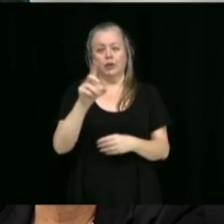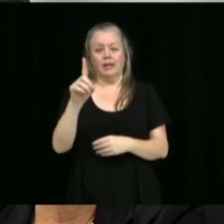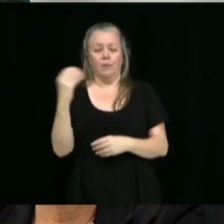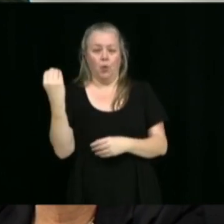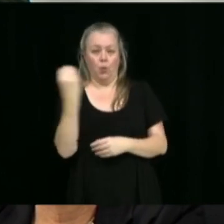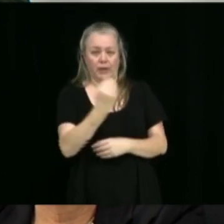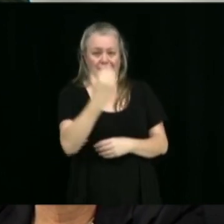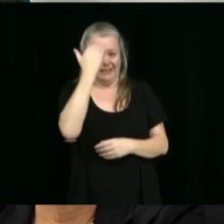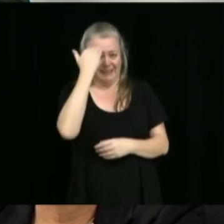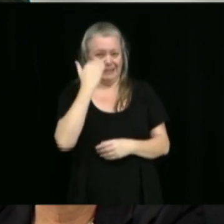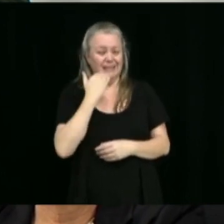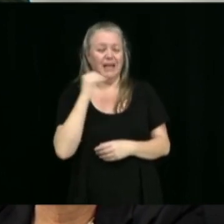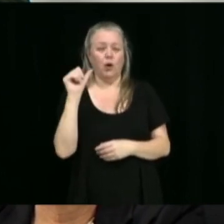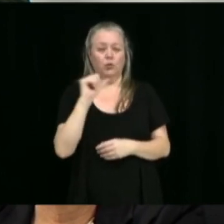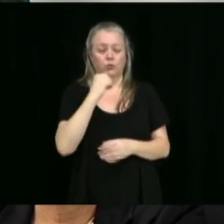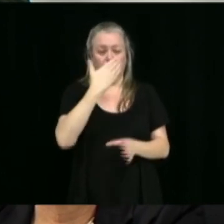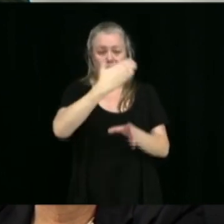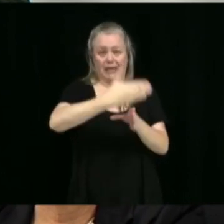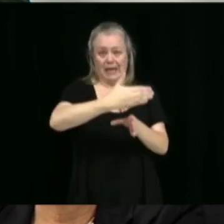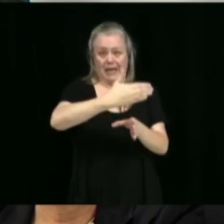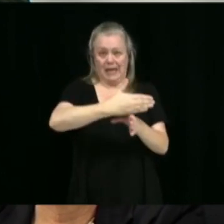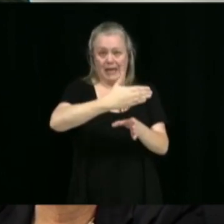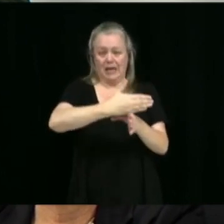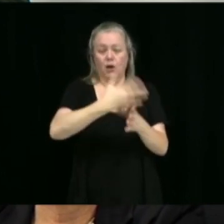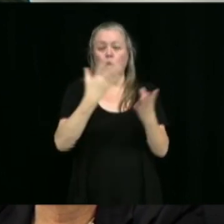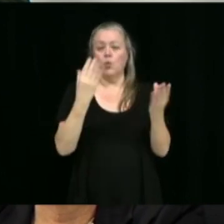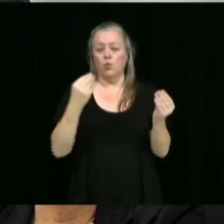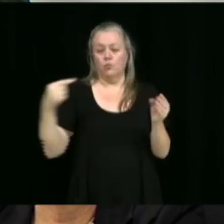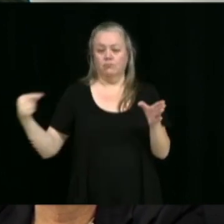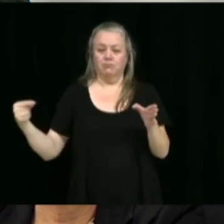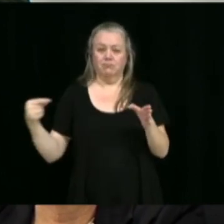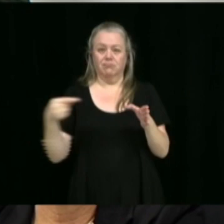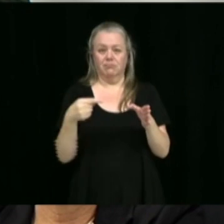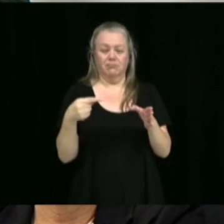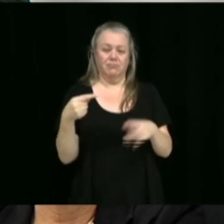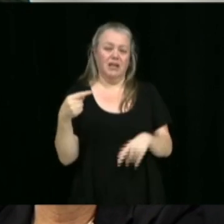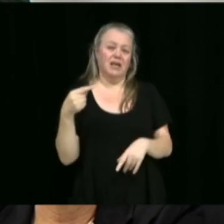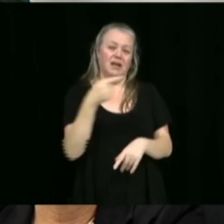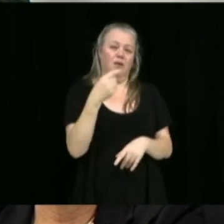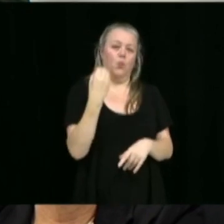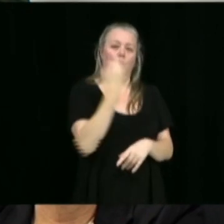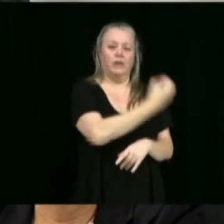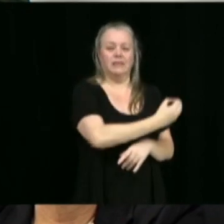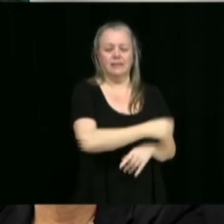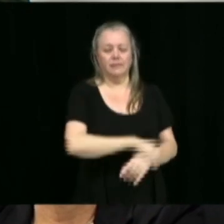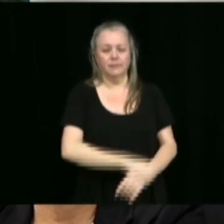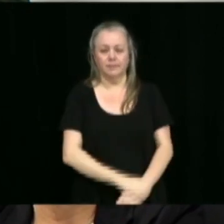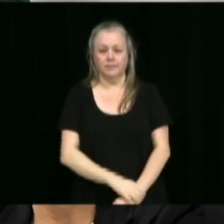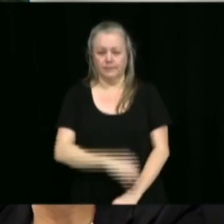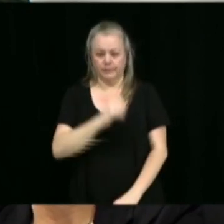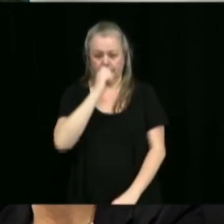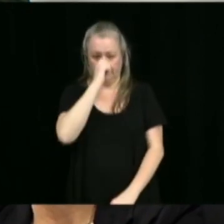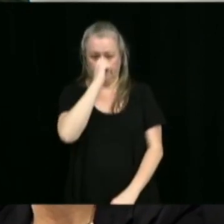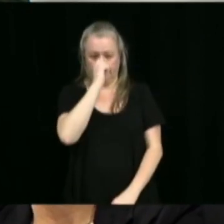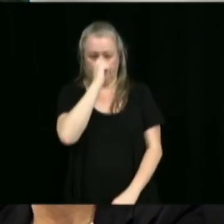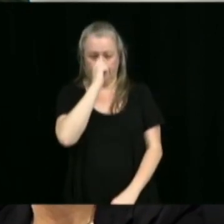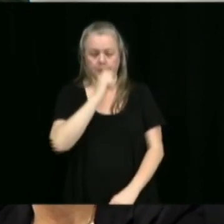Saint-Augustin à l'approche de l'intersection en provenance de la rue Saint-Augustin en direction ouest.